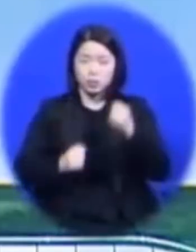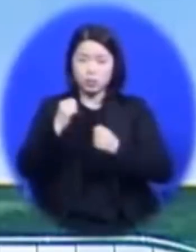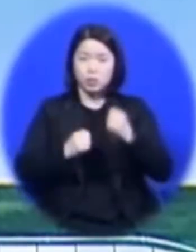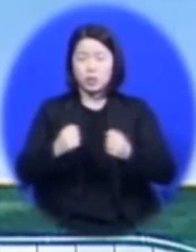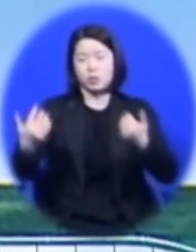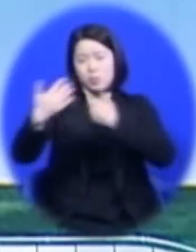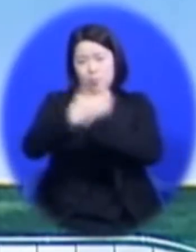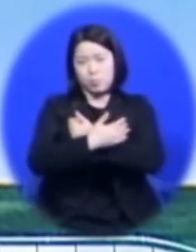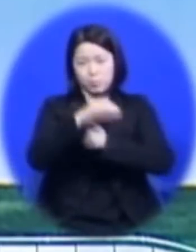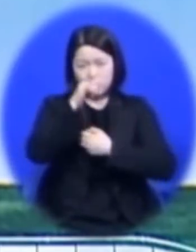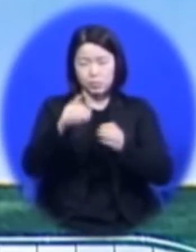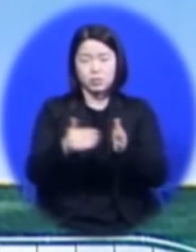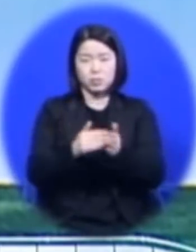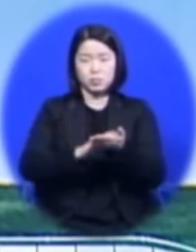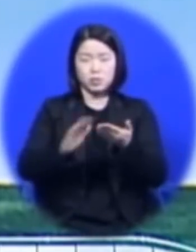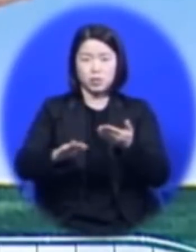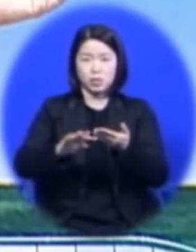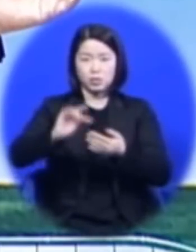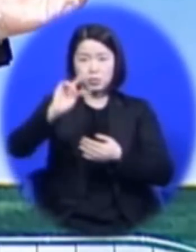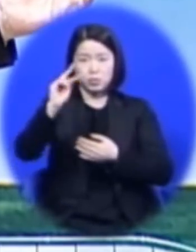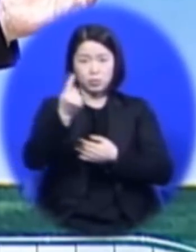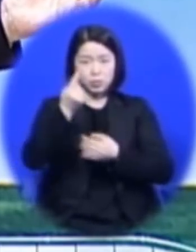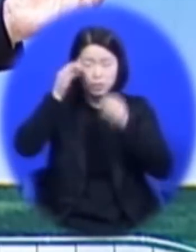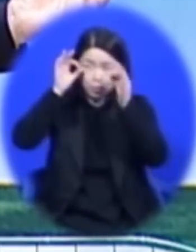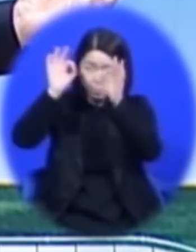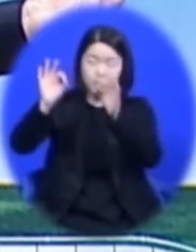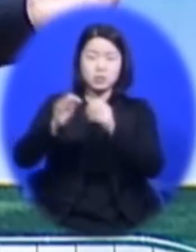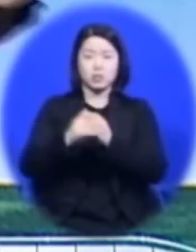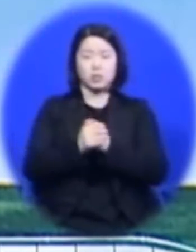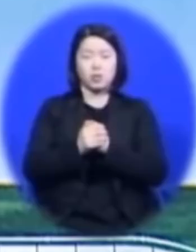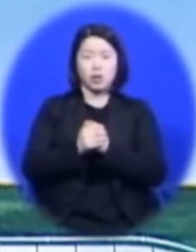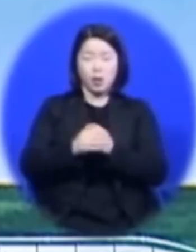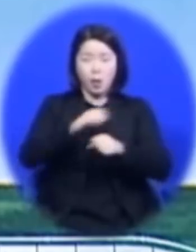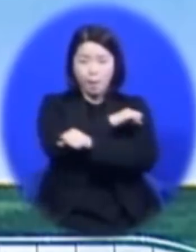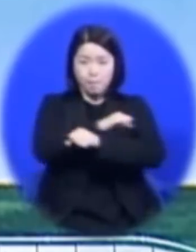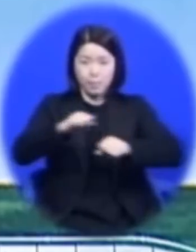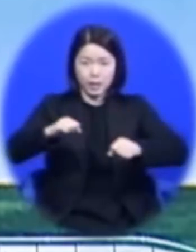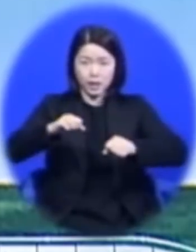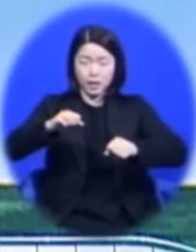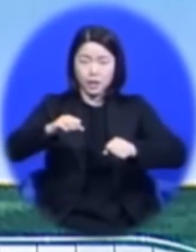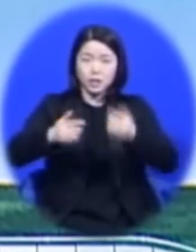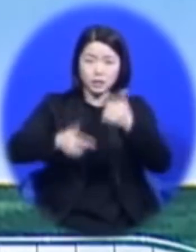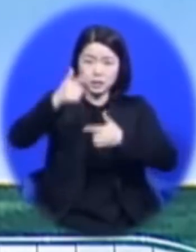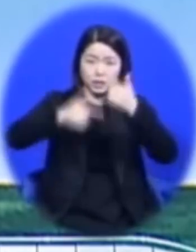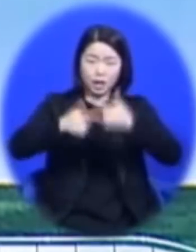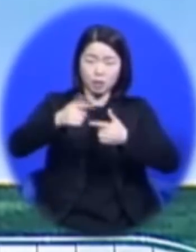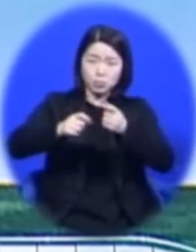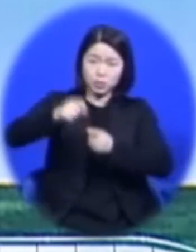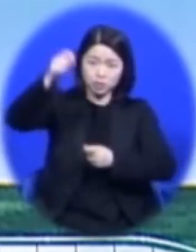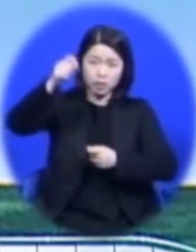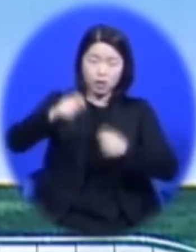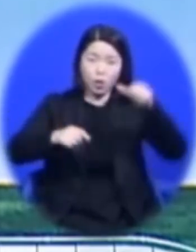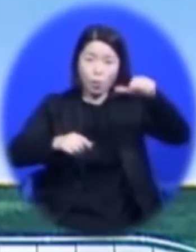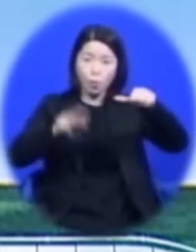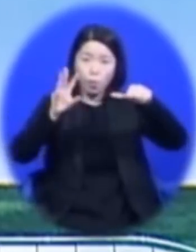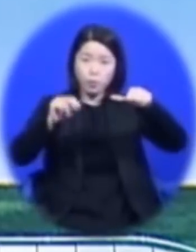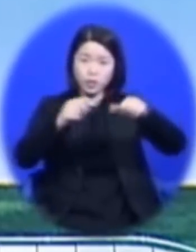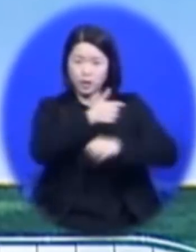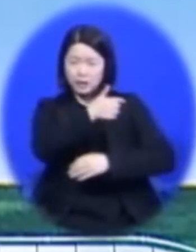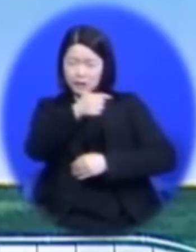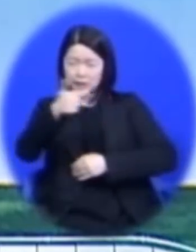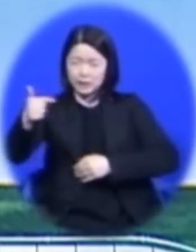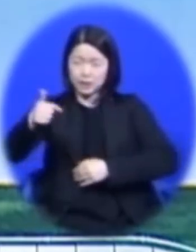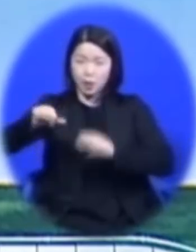안겨 써요 그리고 돌아봤습니다 마당에 있는 나무의 오메 다 가 넘는 큰 뱀이